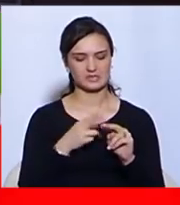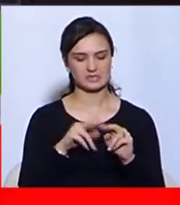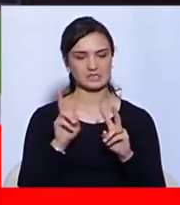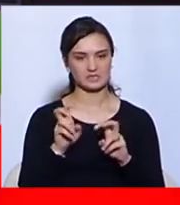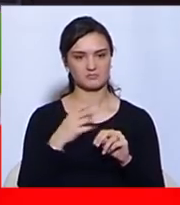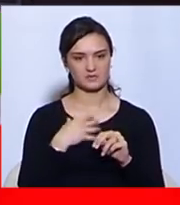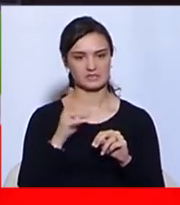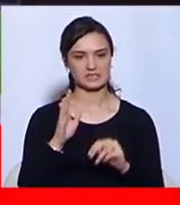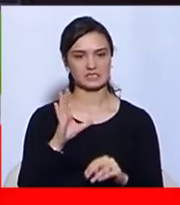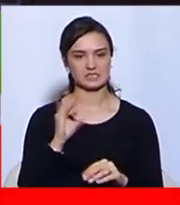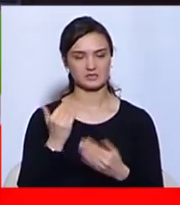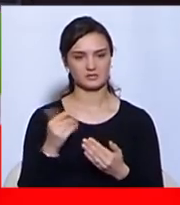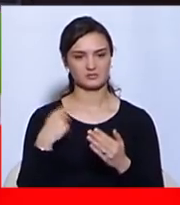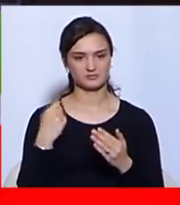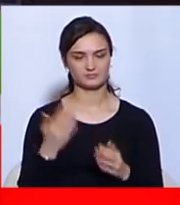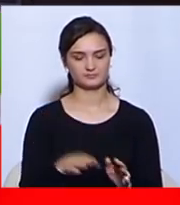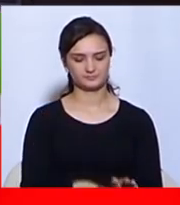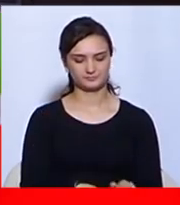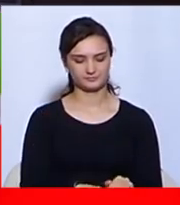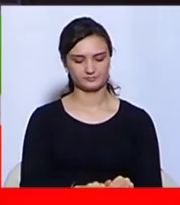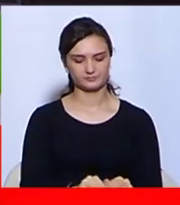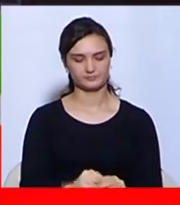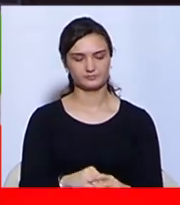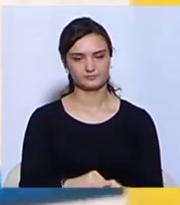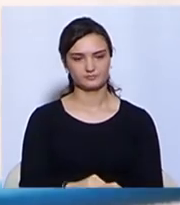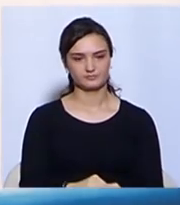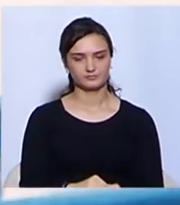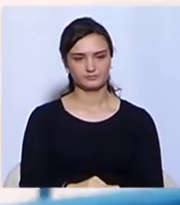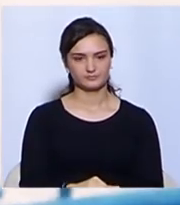თემა კრისტი შანავას მორიგის სიუჟეტი ამ ციკლიდან.